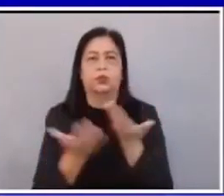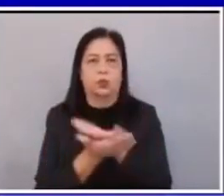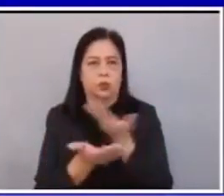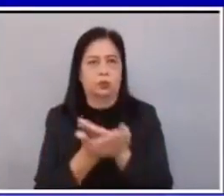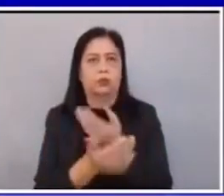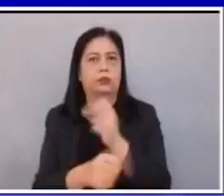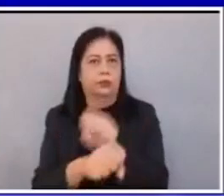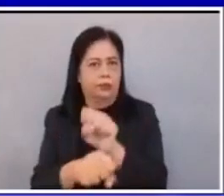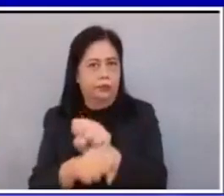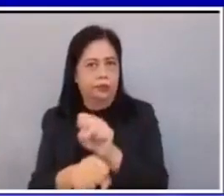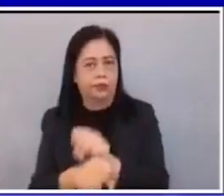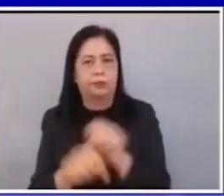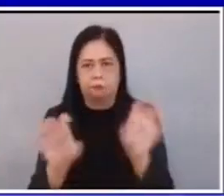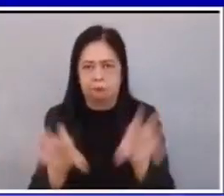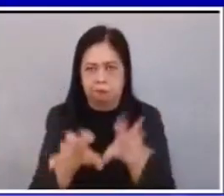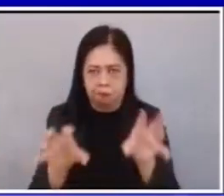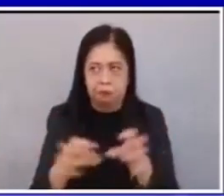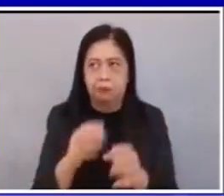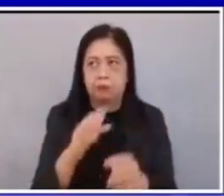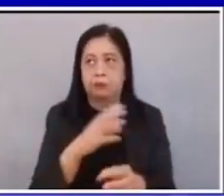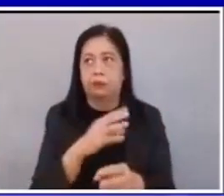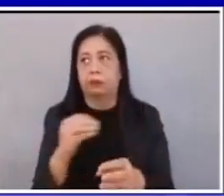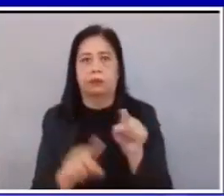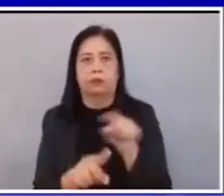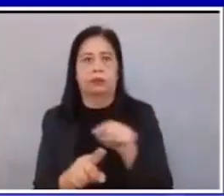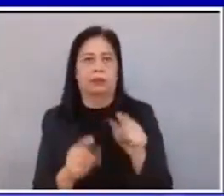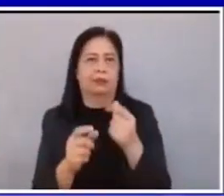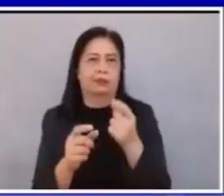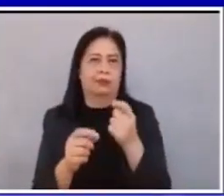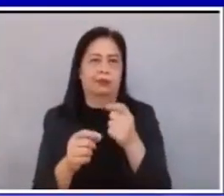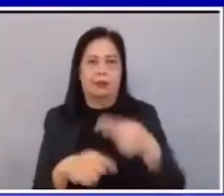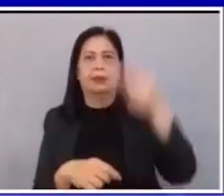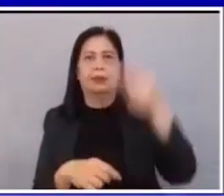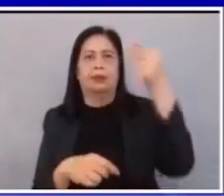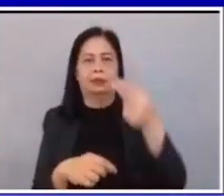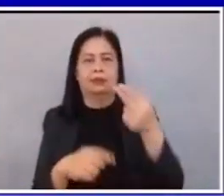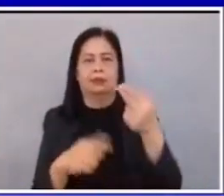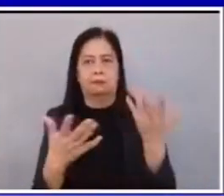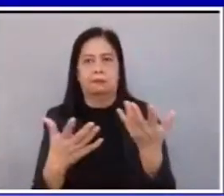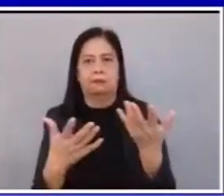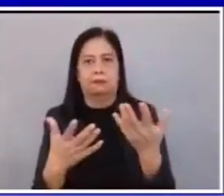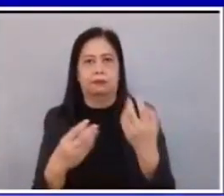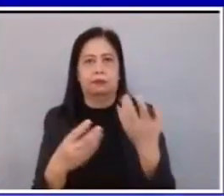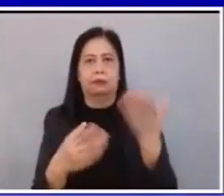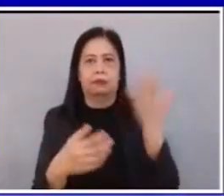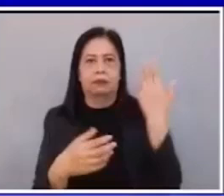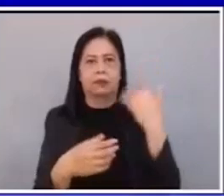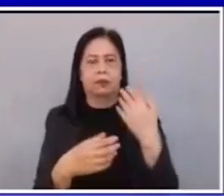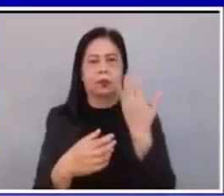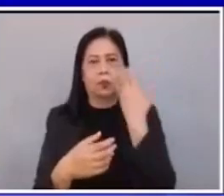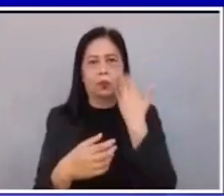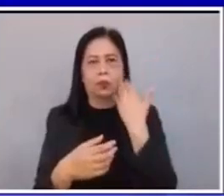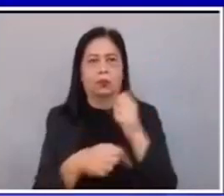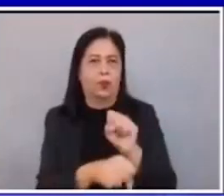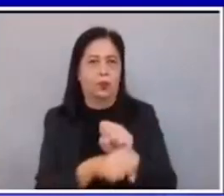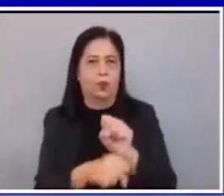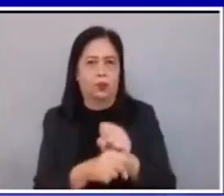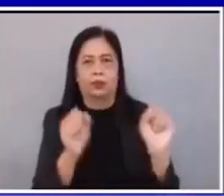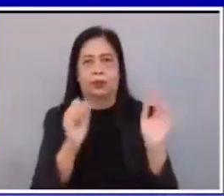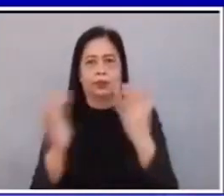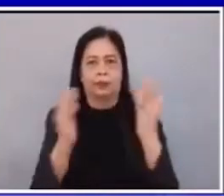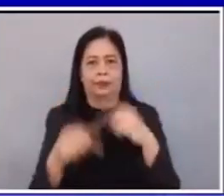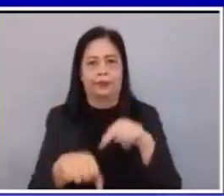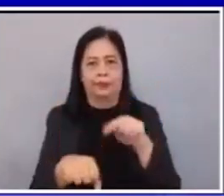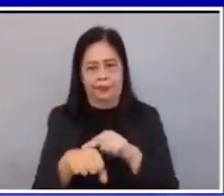new entrants into the labor force. And sila yung medyo mataas yung kanilang unemployment rate compared sa national level.